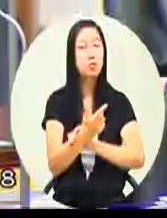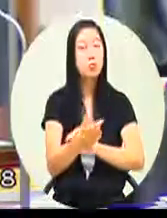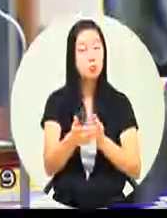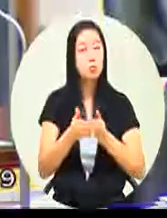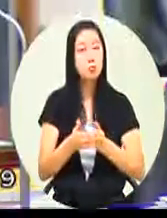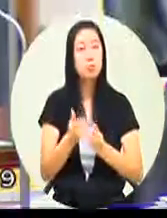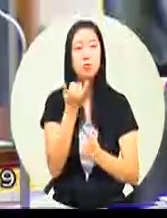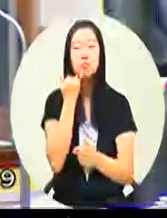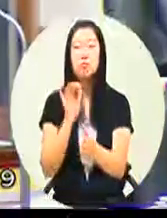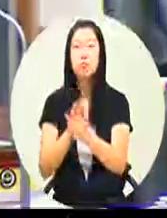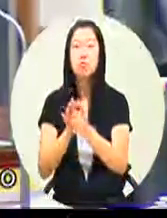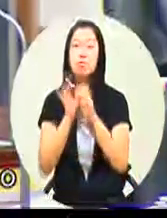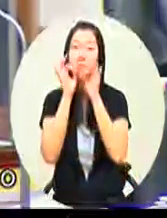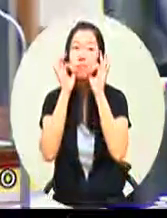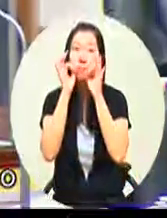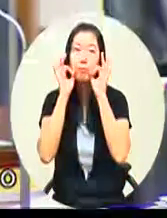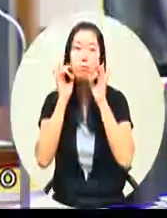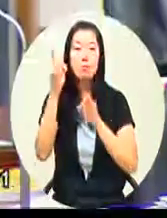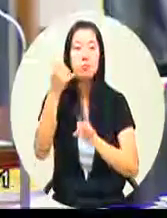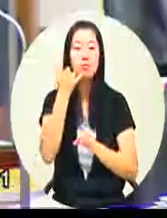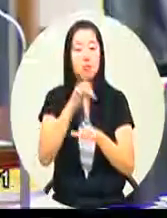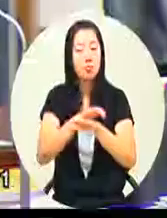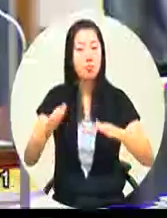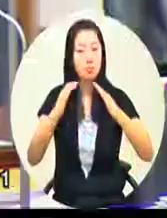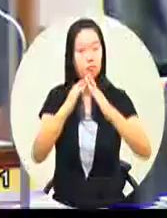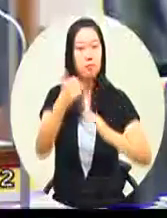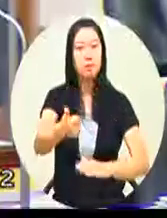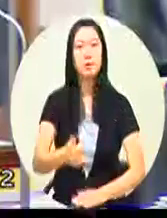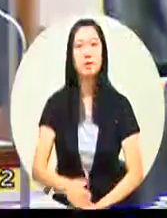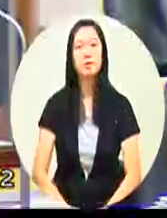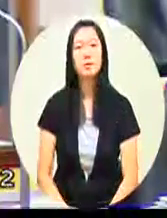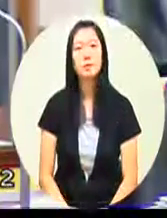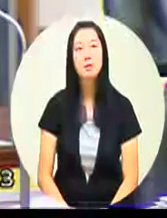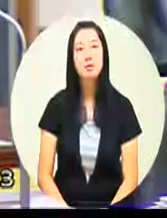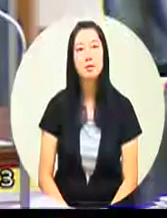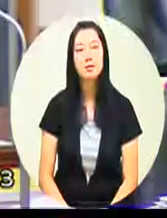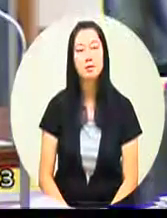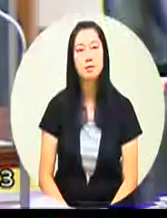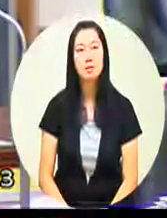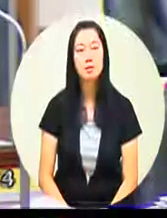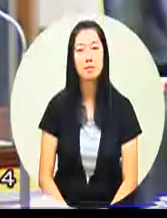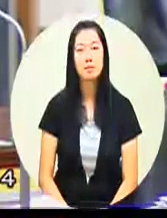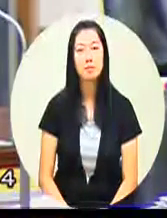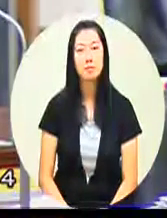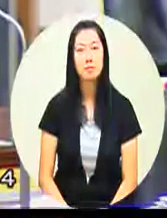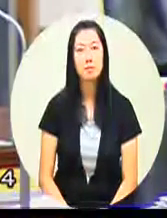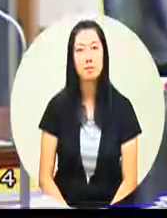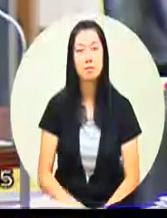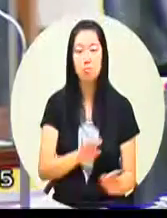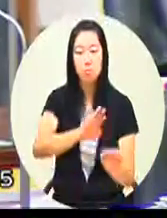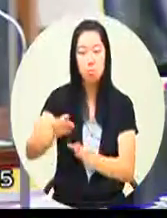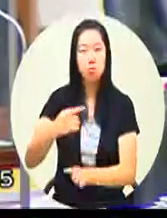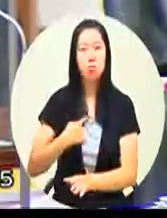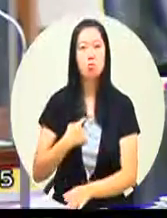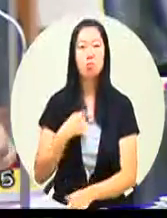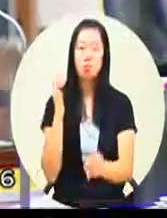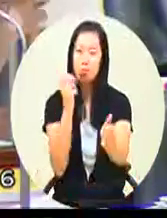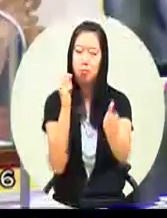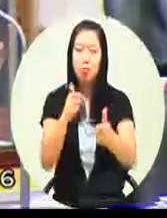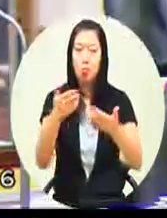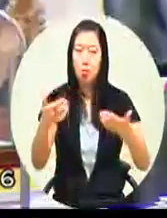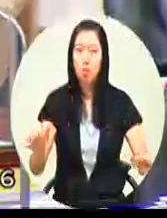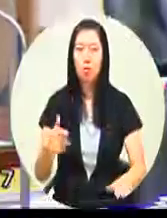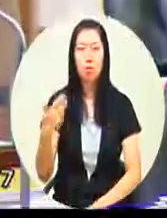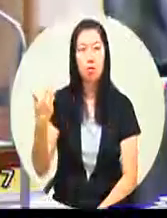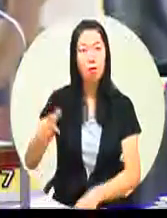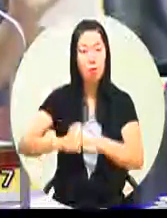这些猫犬还是有一个安全的一个家，这才是最重要的。哦啊、所以说其实本席讲那么多，还有我们动